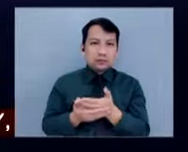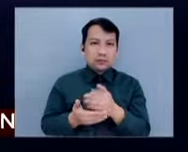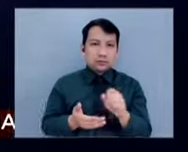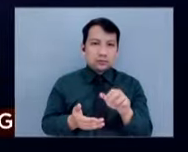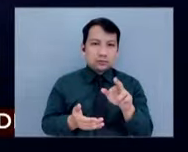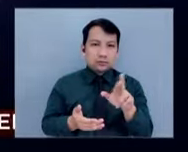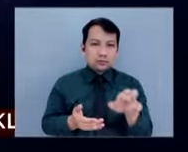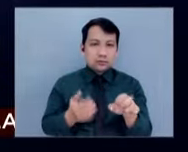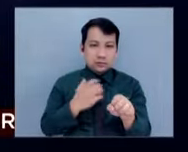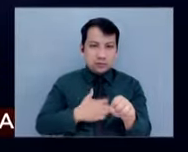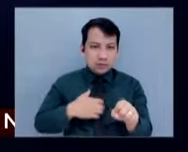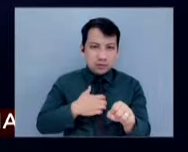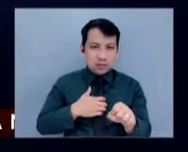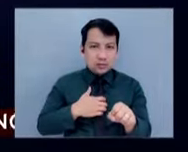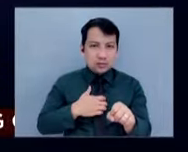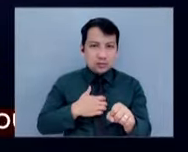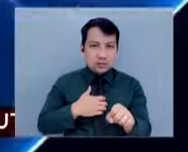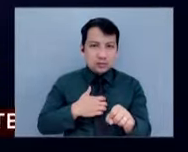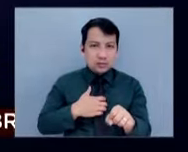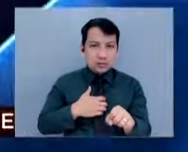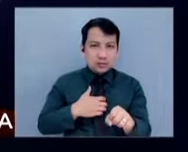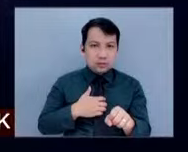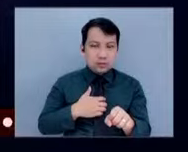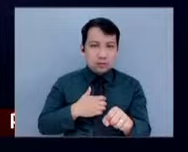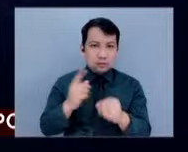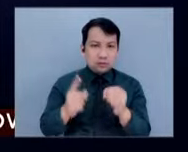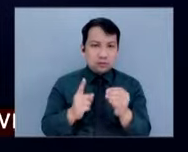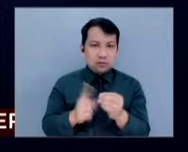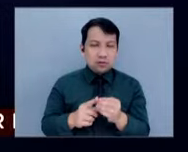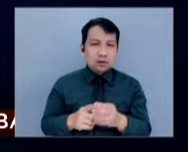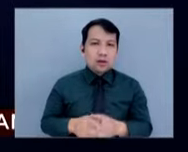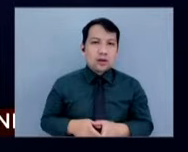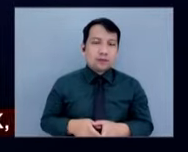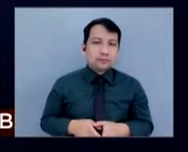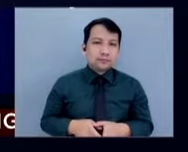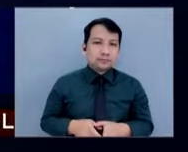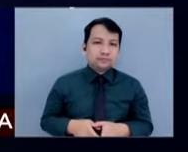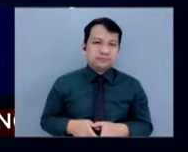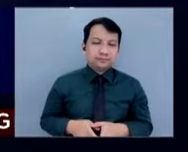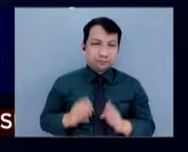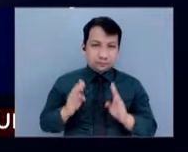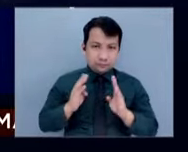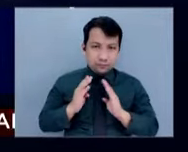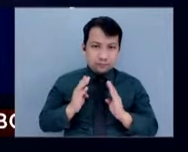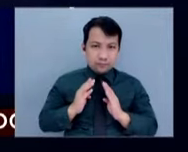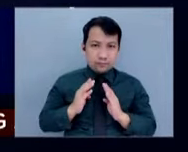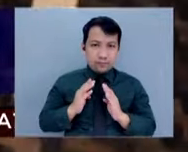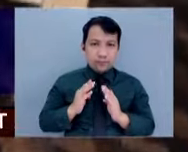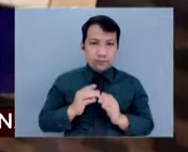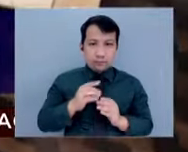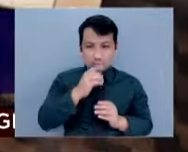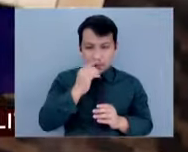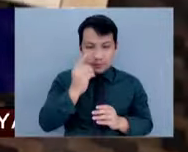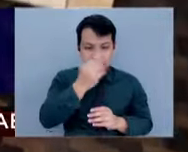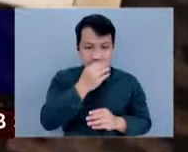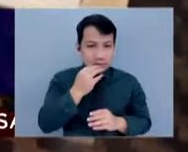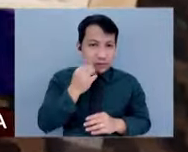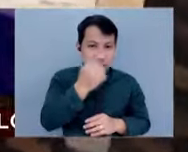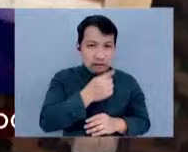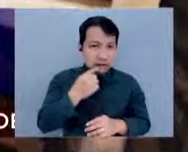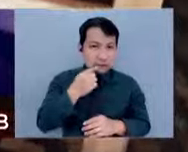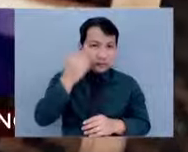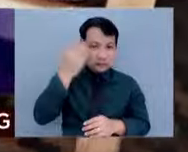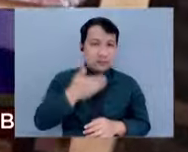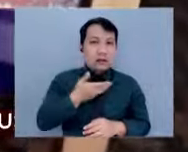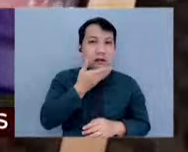reklamong paglabag sa Animal Welfare App. Sa Baguio, napunit ang bibig at puno ng sugat ang baba ng Shih